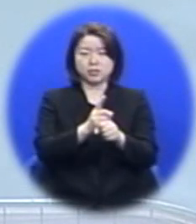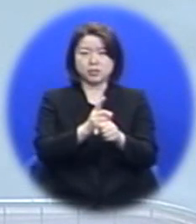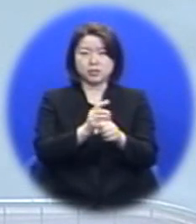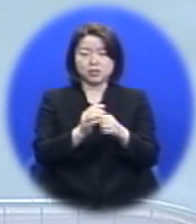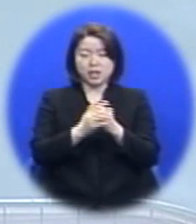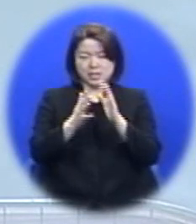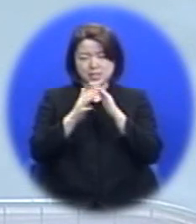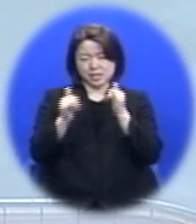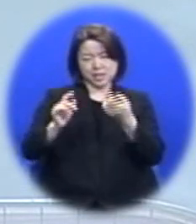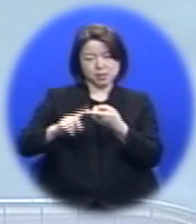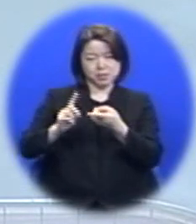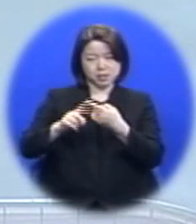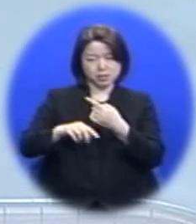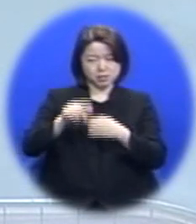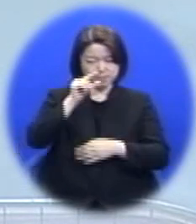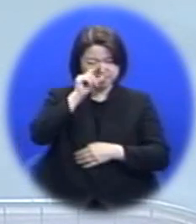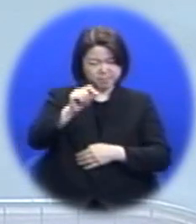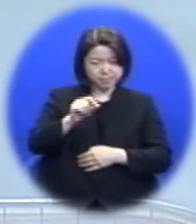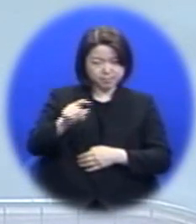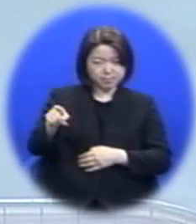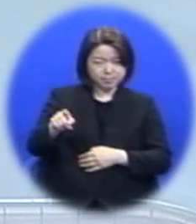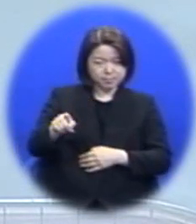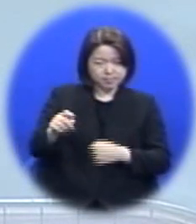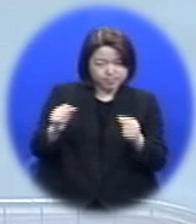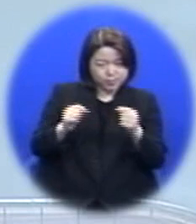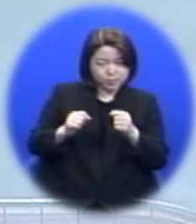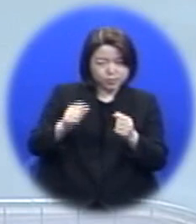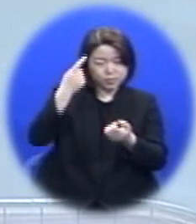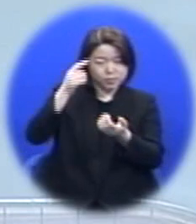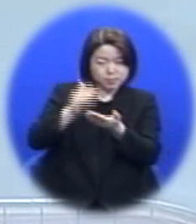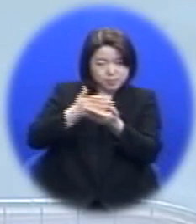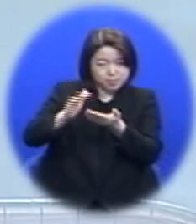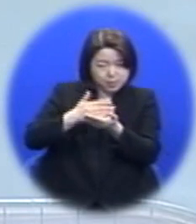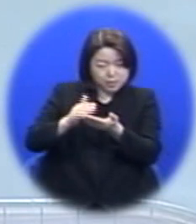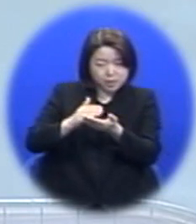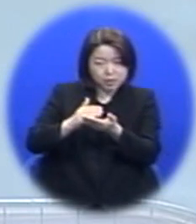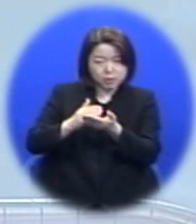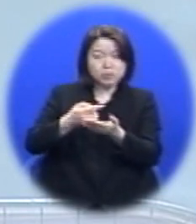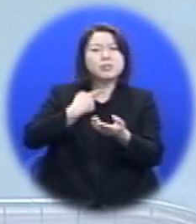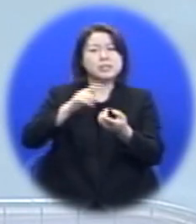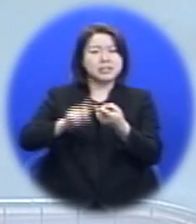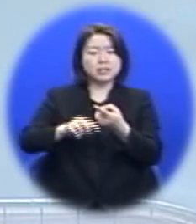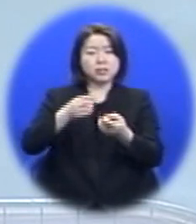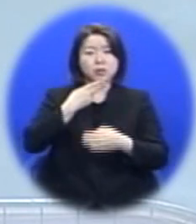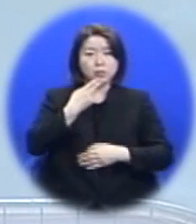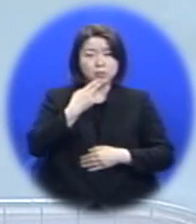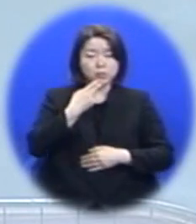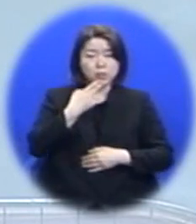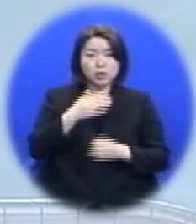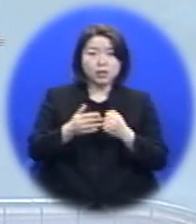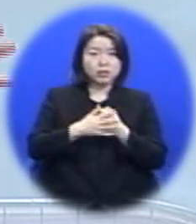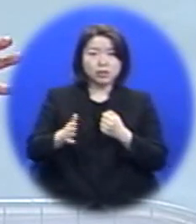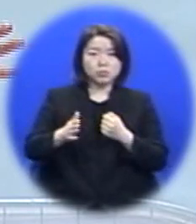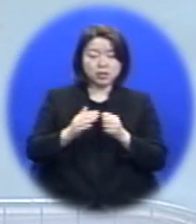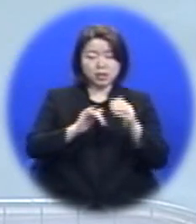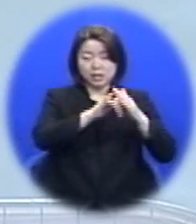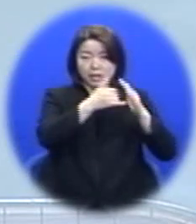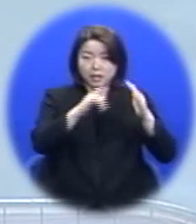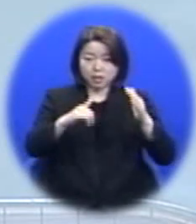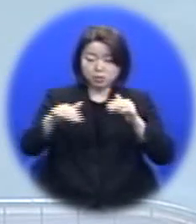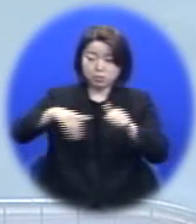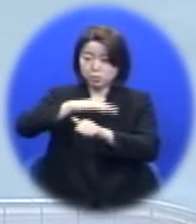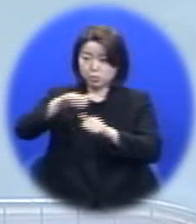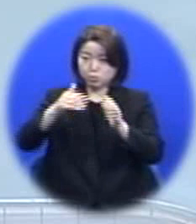사람에 대해서 인색하고 깐깐하고 냉정하고 정이 없고. 그래서 가족이나